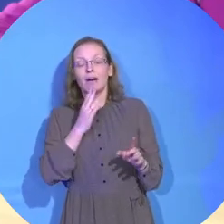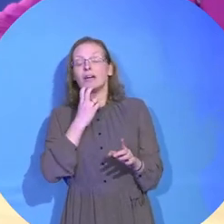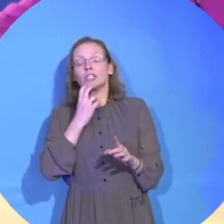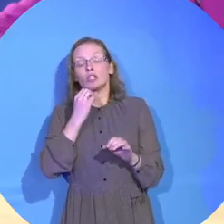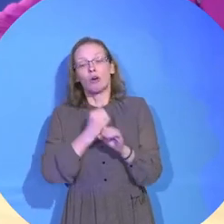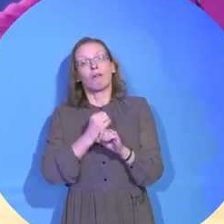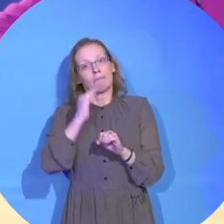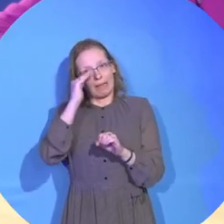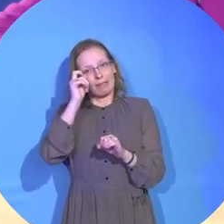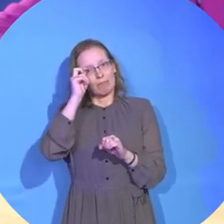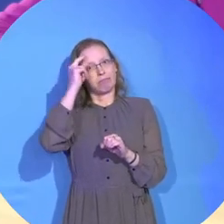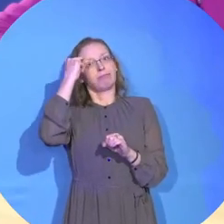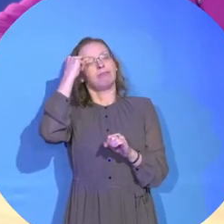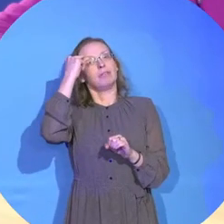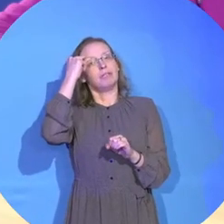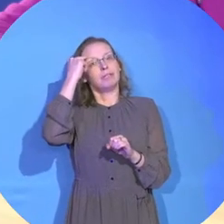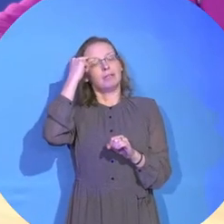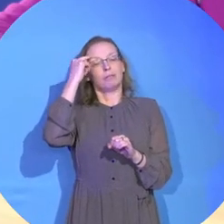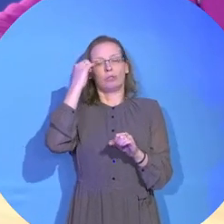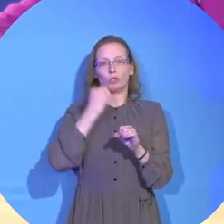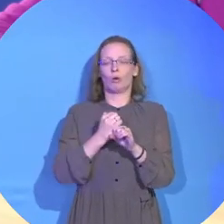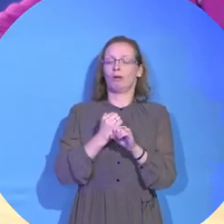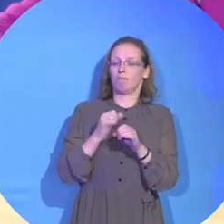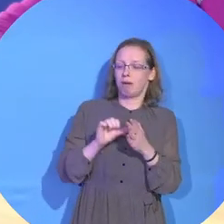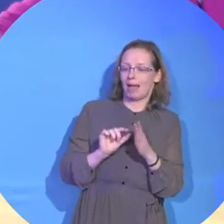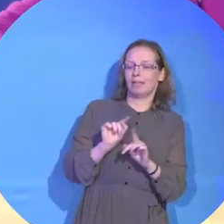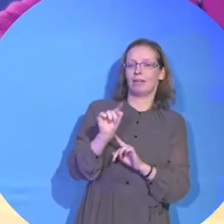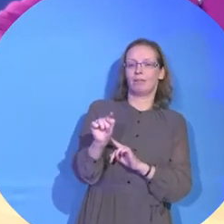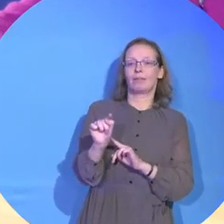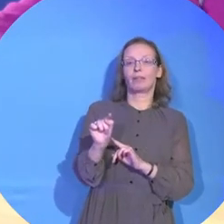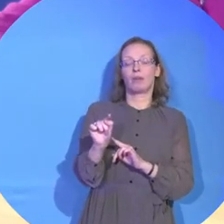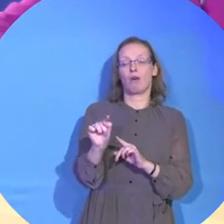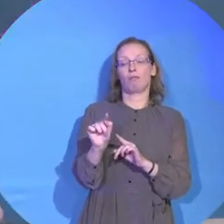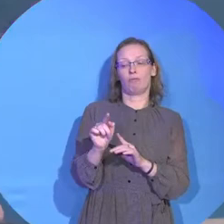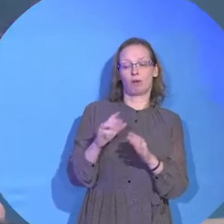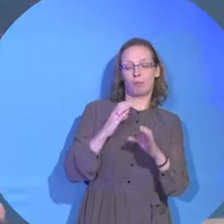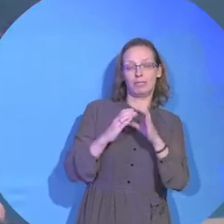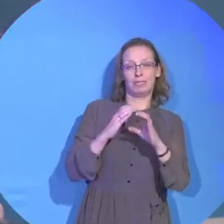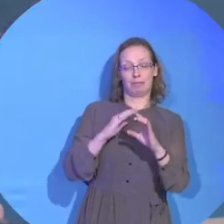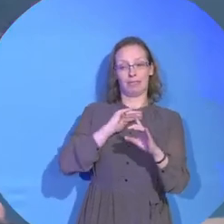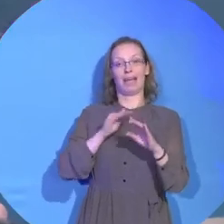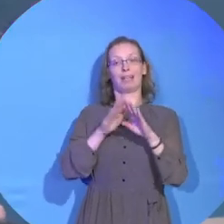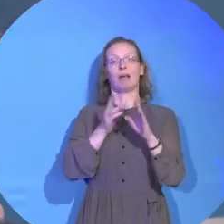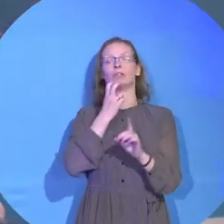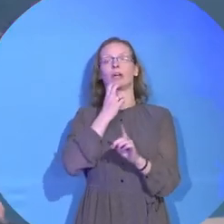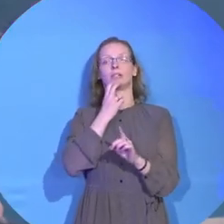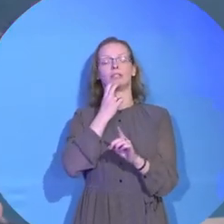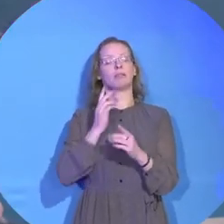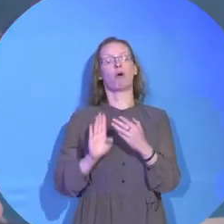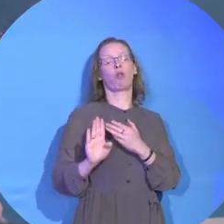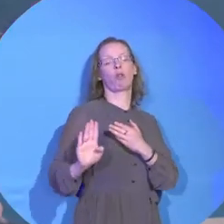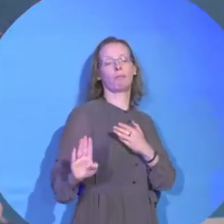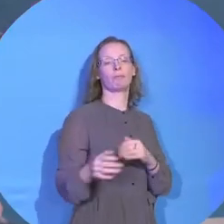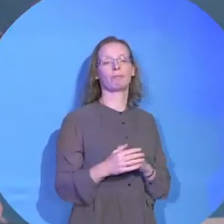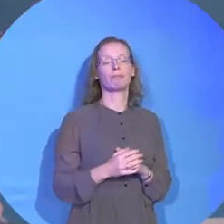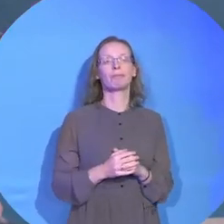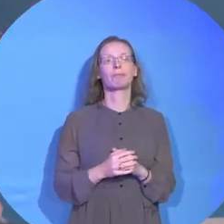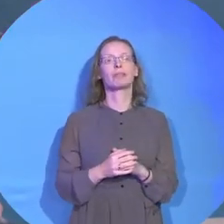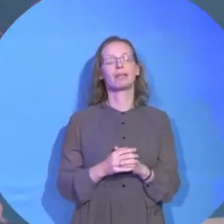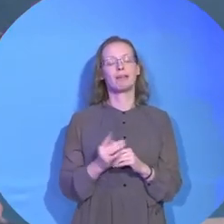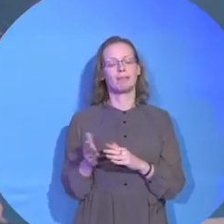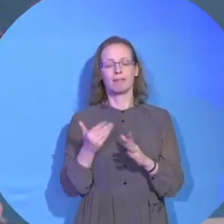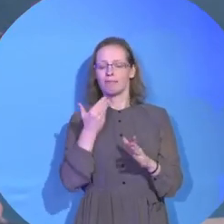te kunnen communiceren met de eigen huisarts, die dan niet helemaal buitenspel komt te staan. Dat vind ik een voorwaarde. Ik ga even naar mevrouw Van Hoek. Zijn